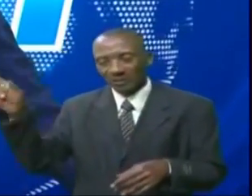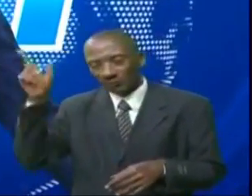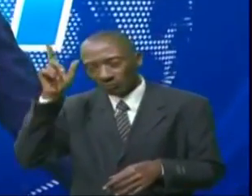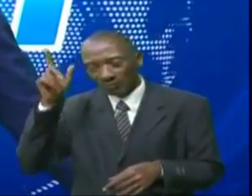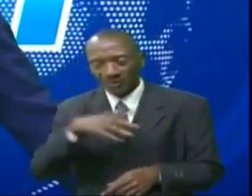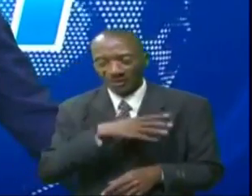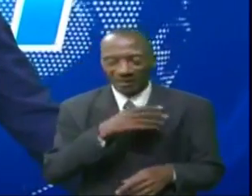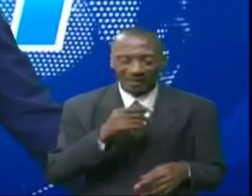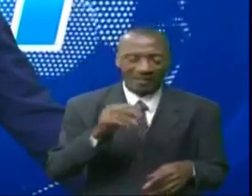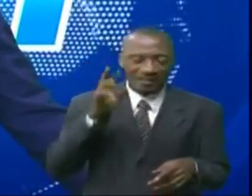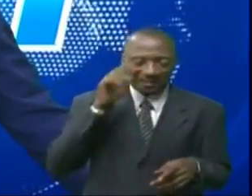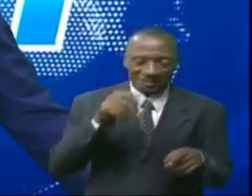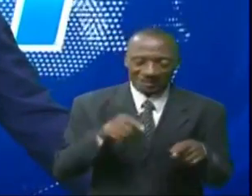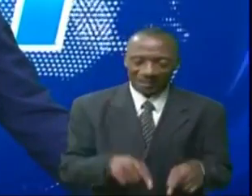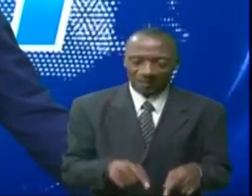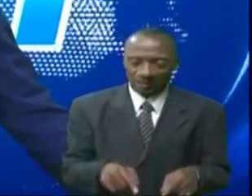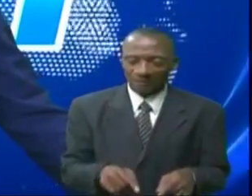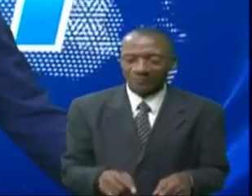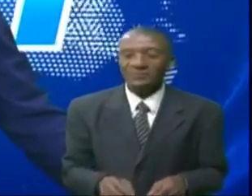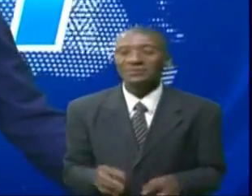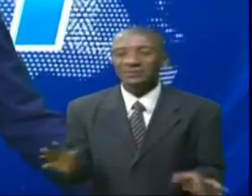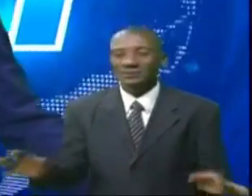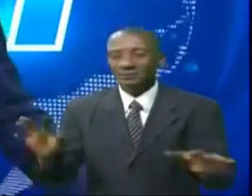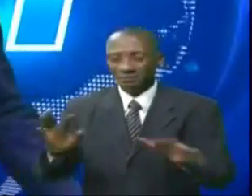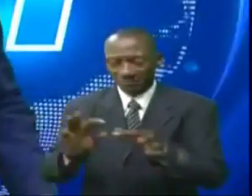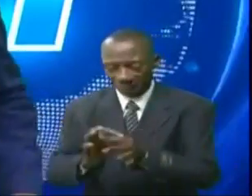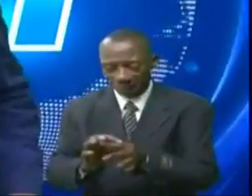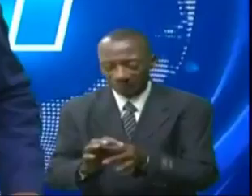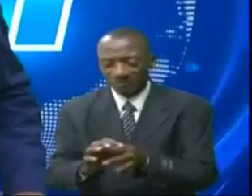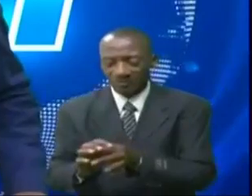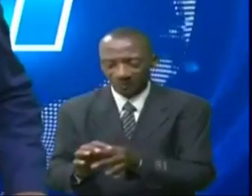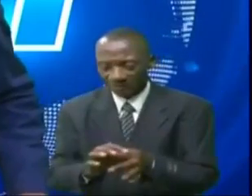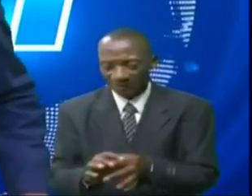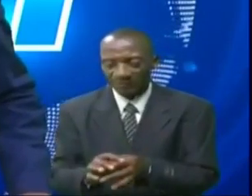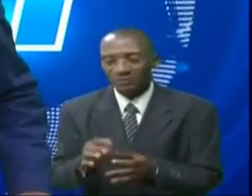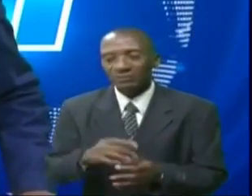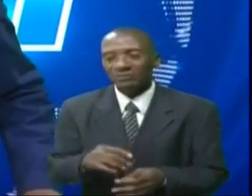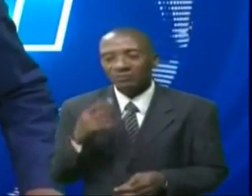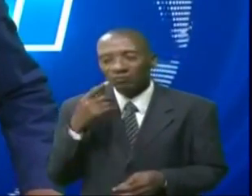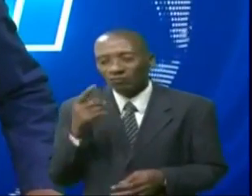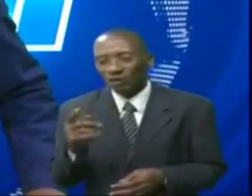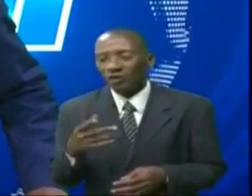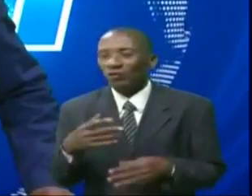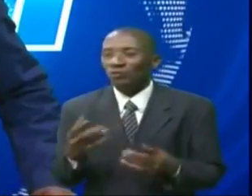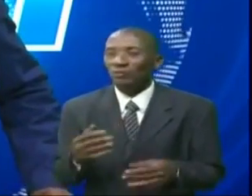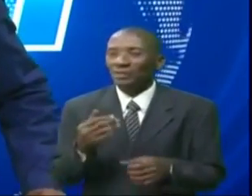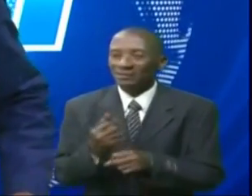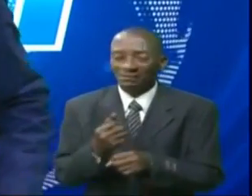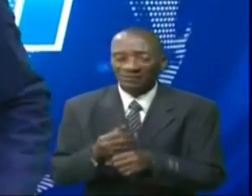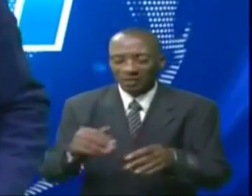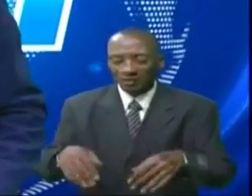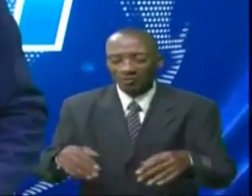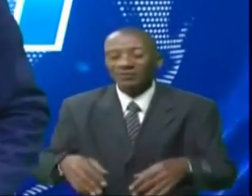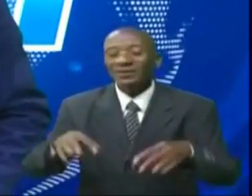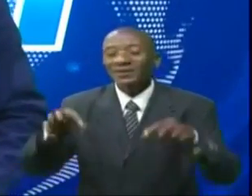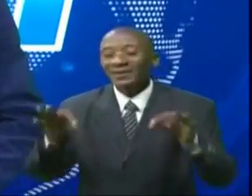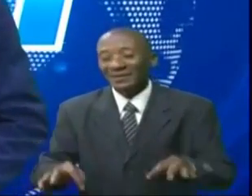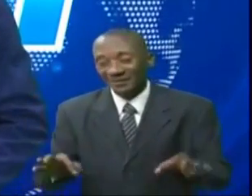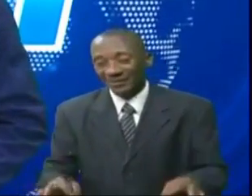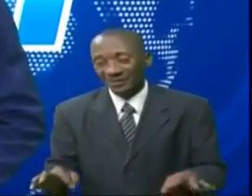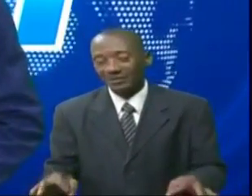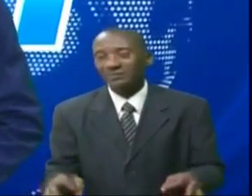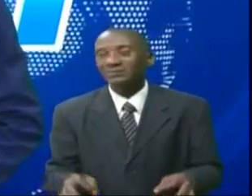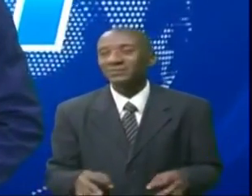Un étudiant, un hectare ». Ensemble, ils ont réfléchi sur comment mettre en œuvre ces projets créateurs d'emplois des jeunes. Alain